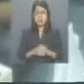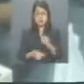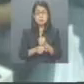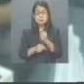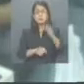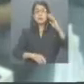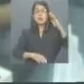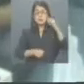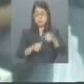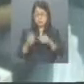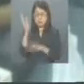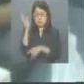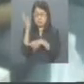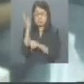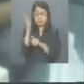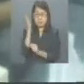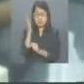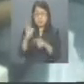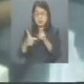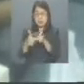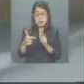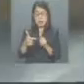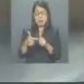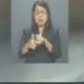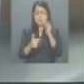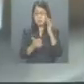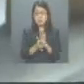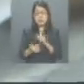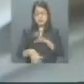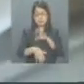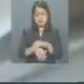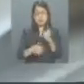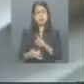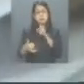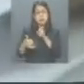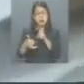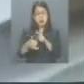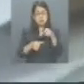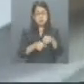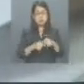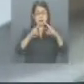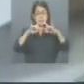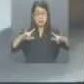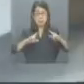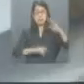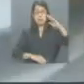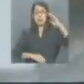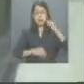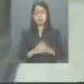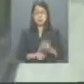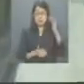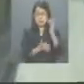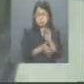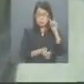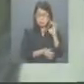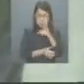านี25ไปสอบสวนขยายผลที่ค่ายอิงคยุทธบริหารจังหวัดปัตตานีหลังถูกเจ้าหน้าที่ส่วนที่กำลังบุกจับ